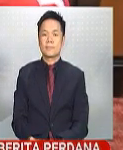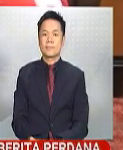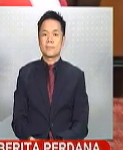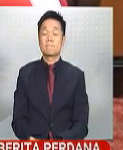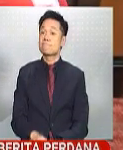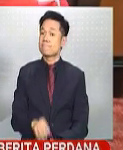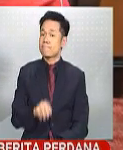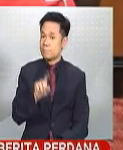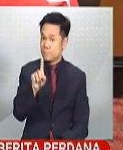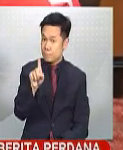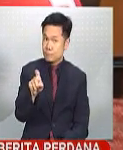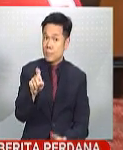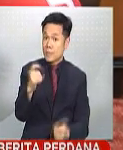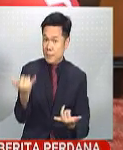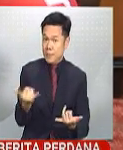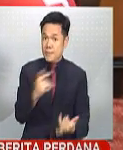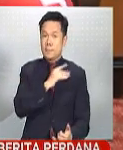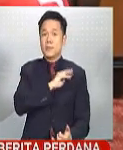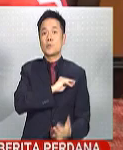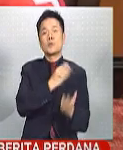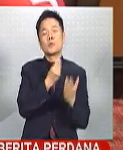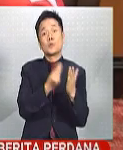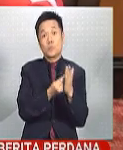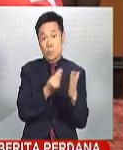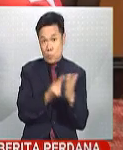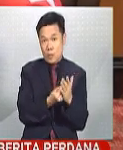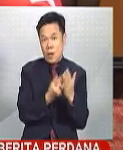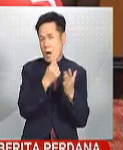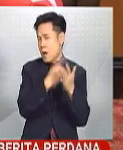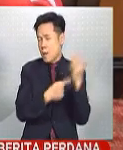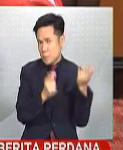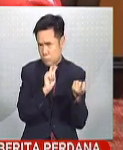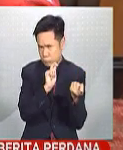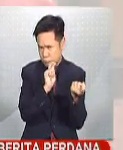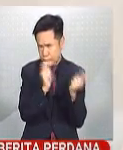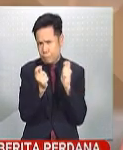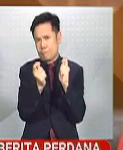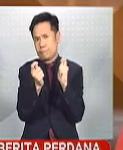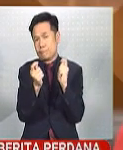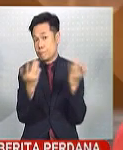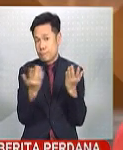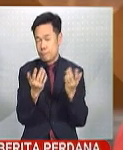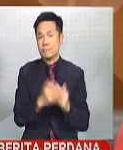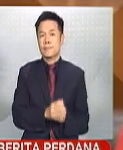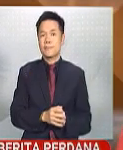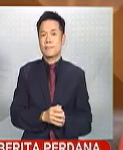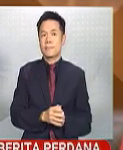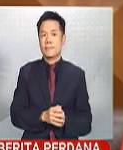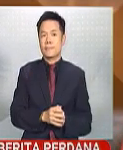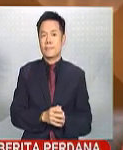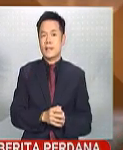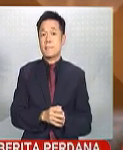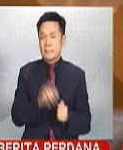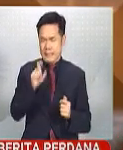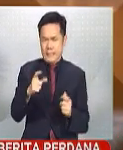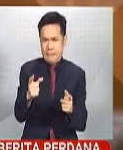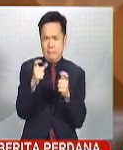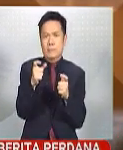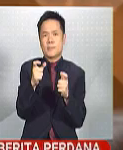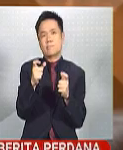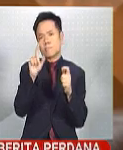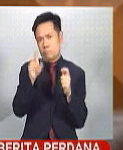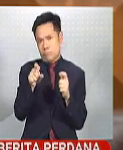Jadi sebagai Menteri Kewangan, apakah yang Datuk akan bawakan pembaharuan kepada ekonomi negara? I think the action has to be done fast.